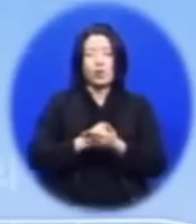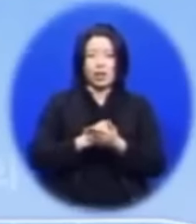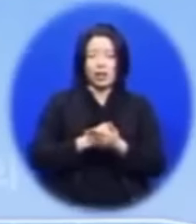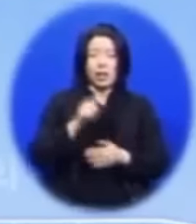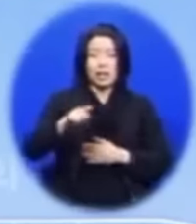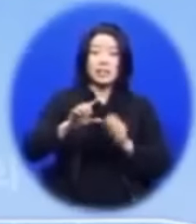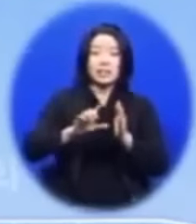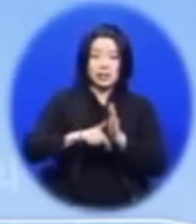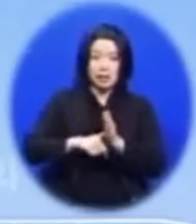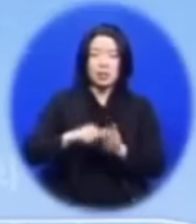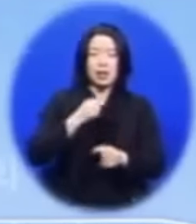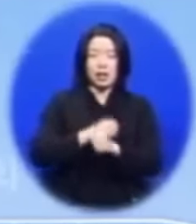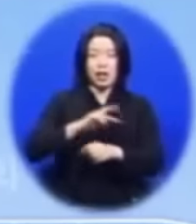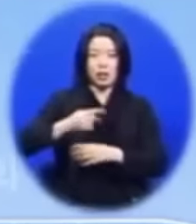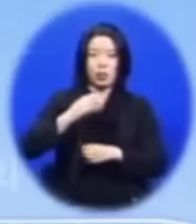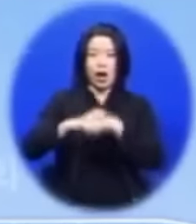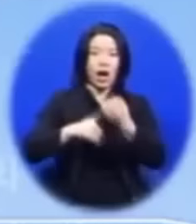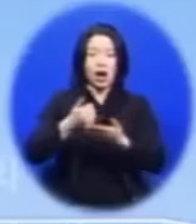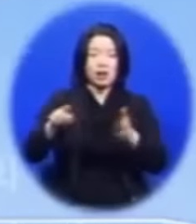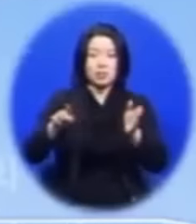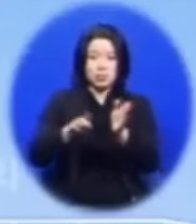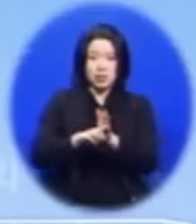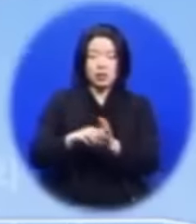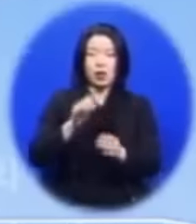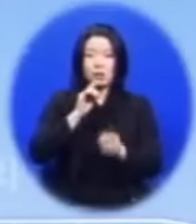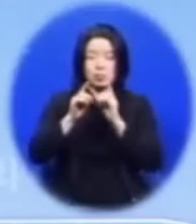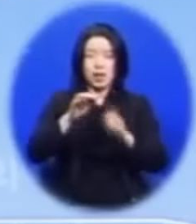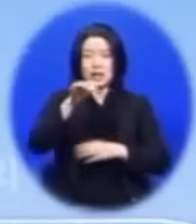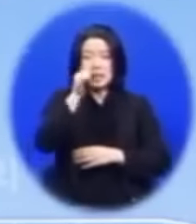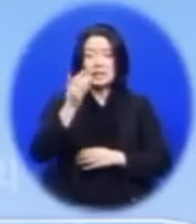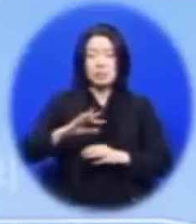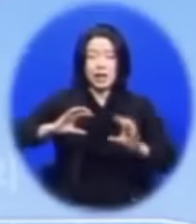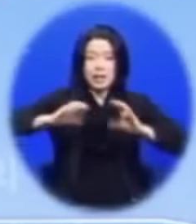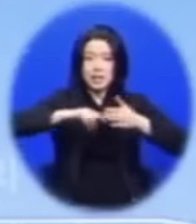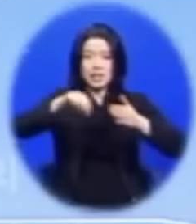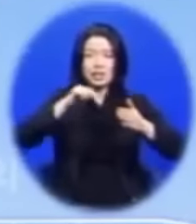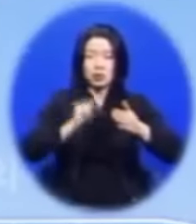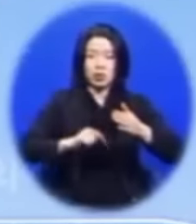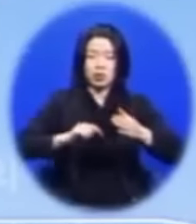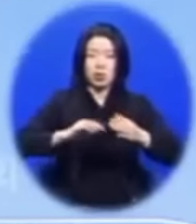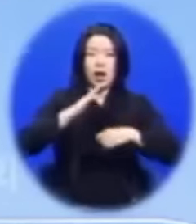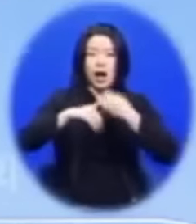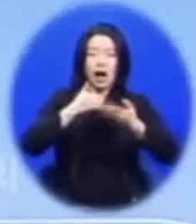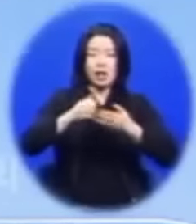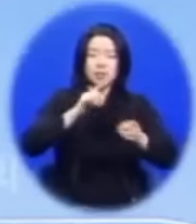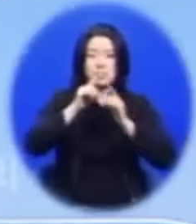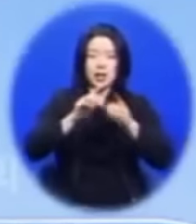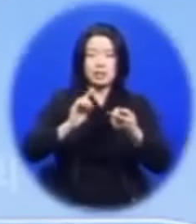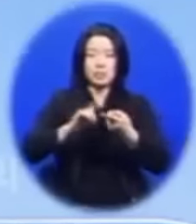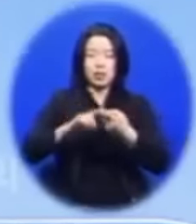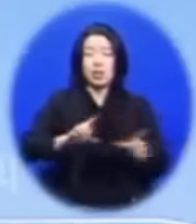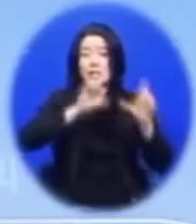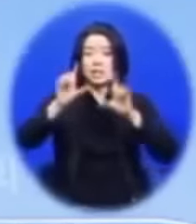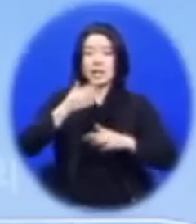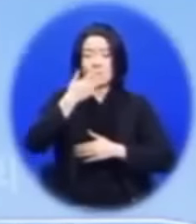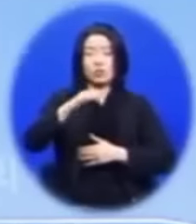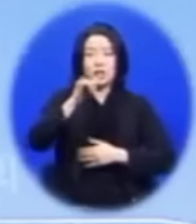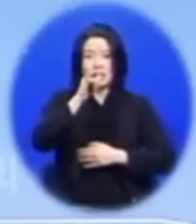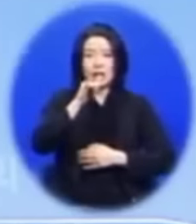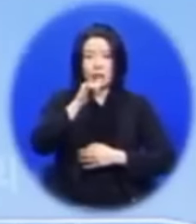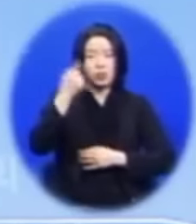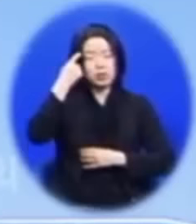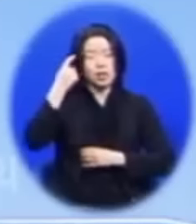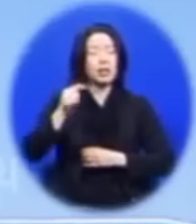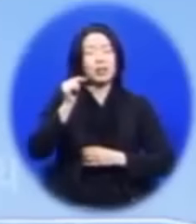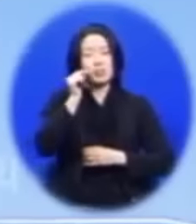이분이 하나님을 믿는다고 하지만 세상 속에서 하나님의 말씀대로 살 수 있다고는 절대 그렇게 살 수 있다고는